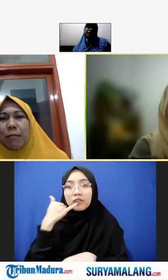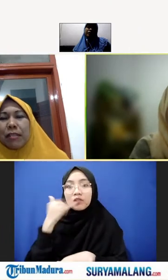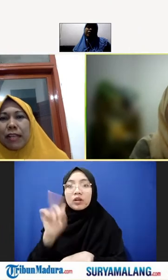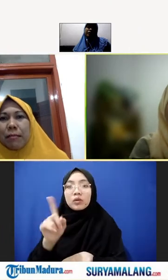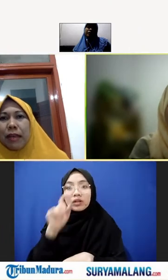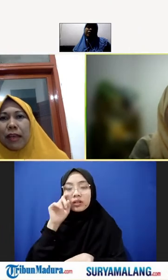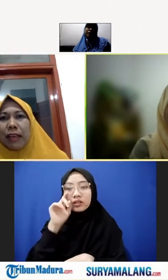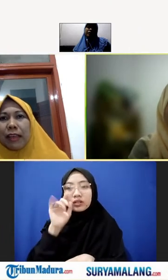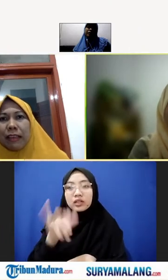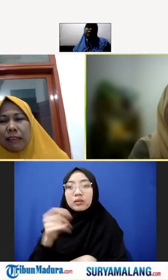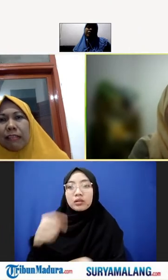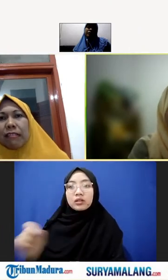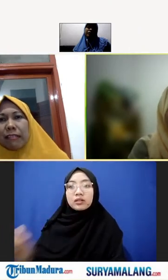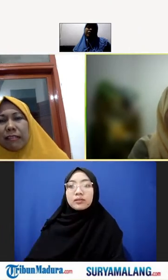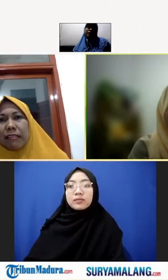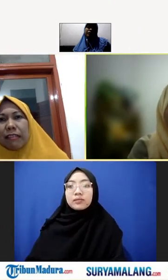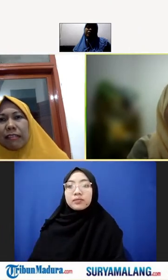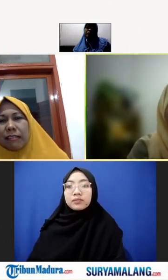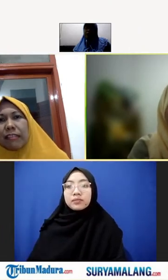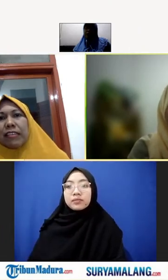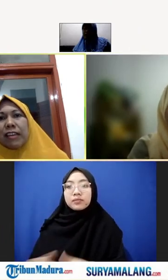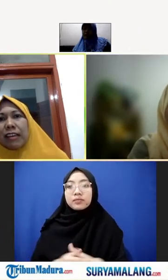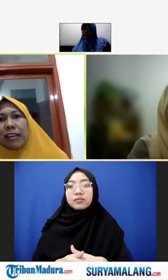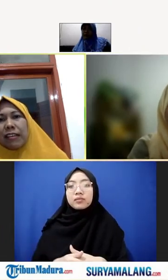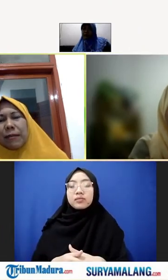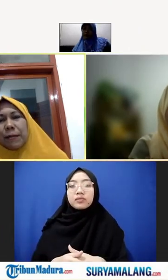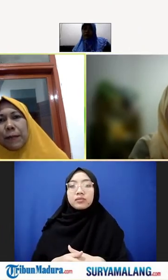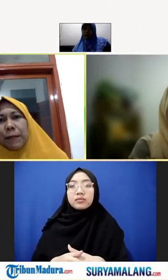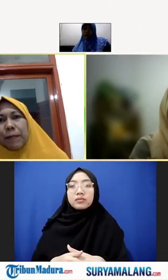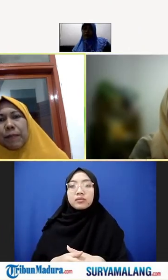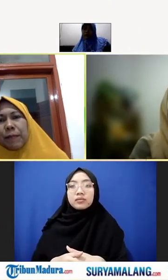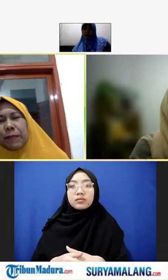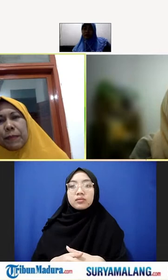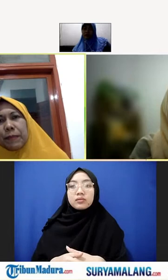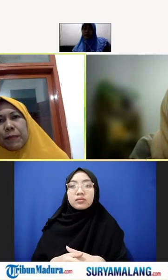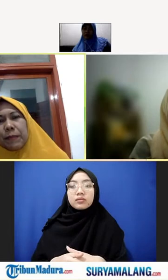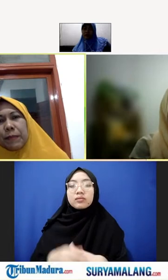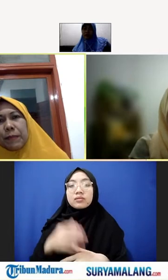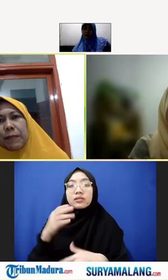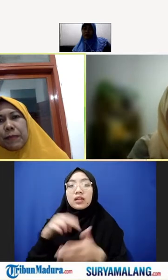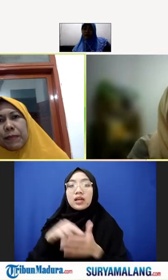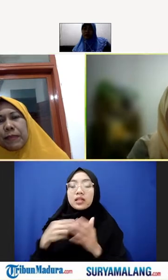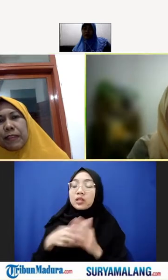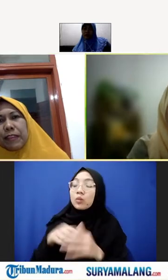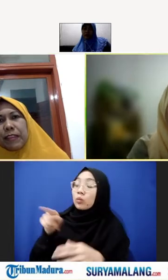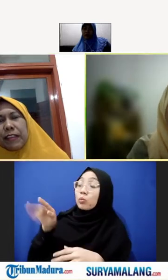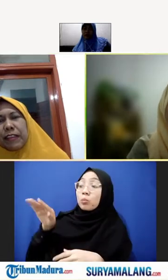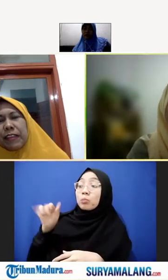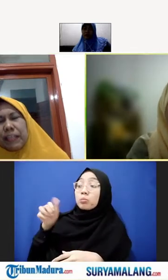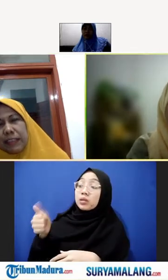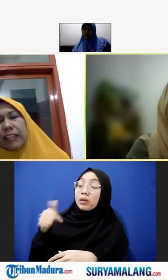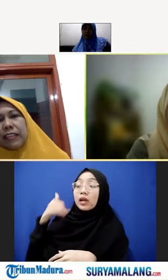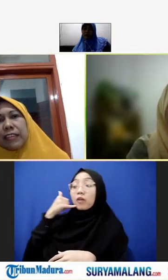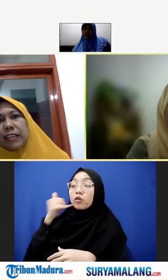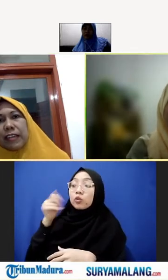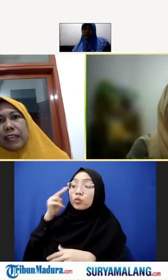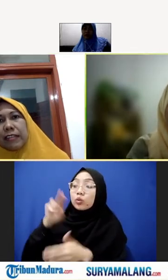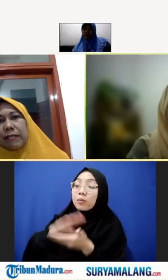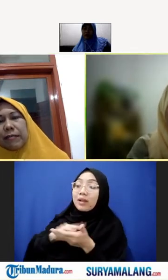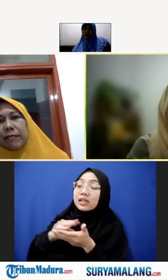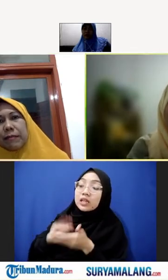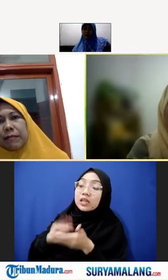Jadi sama-sama. Belajar. Iya. Berarti kamu cuma boleh pakai handphonenya untuk belajar.